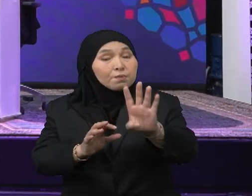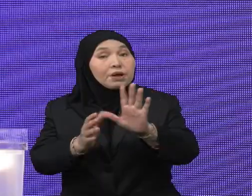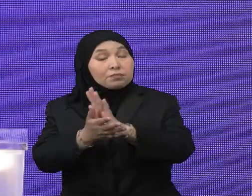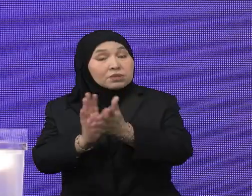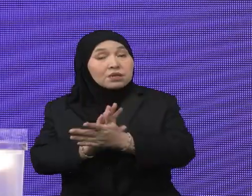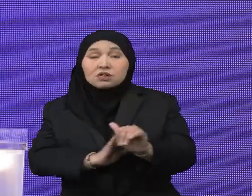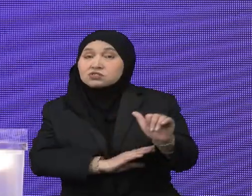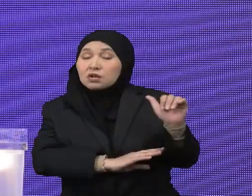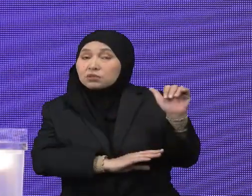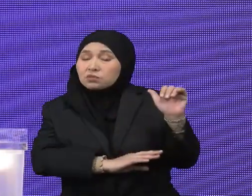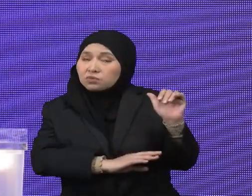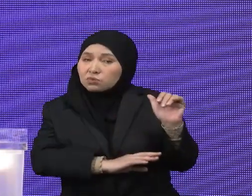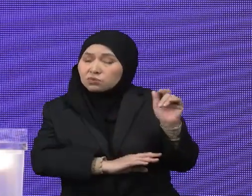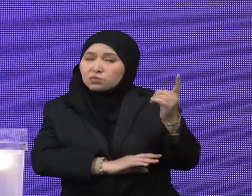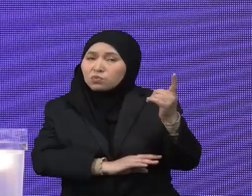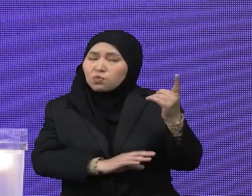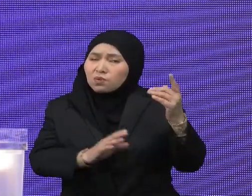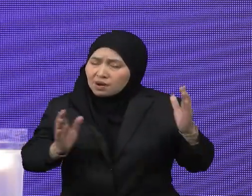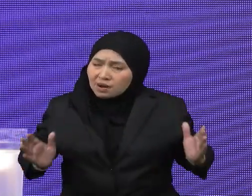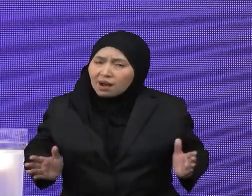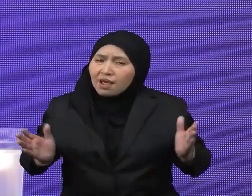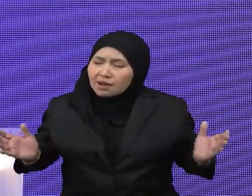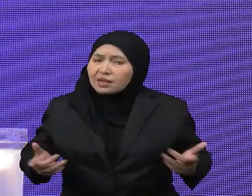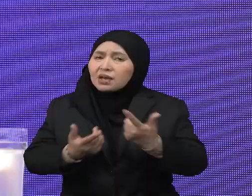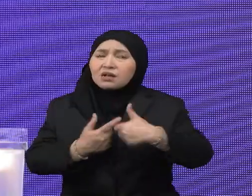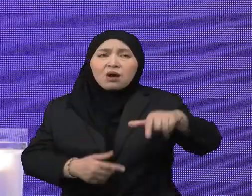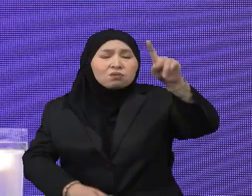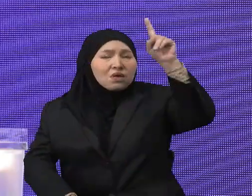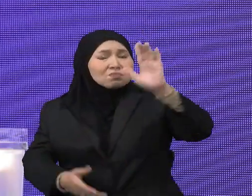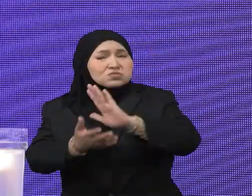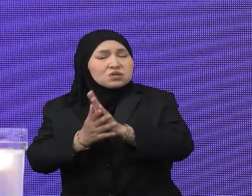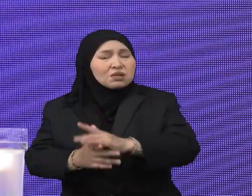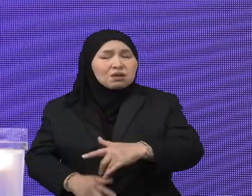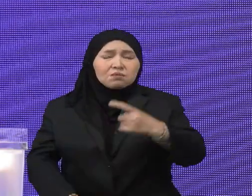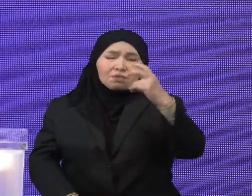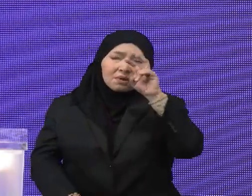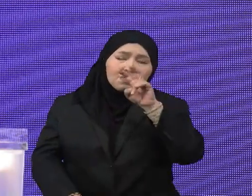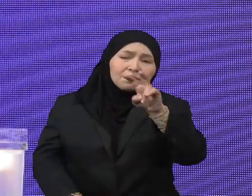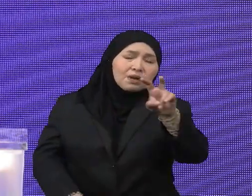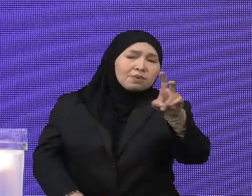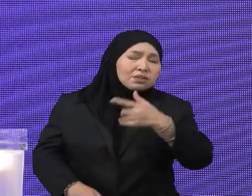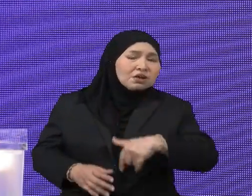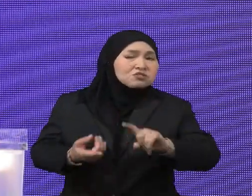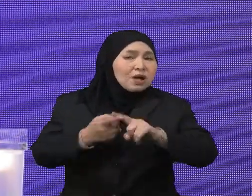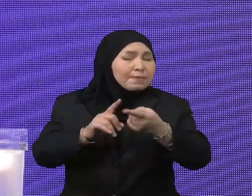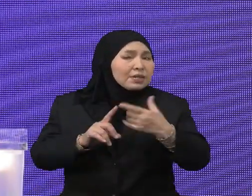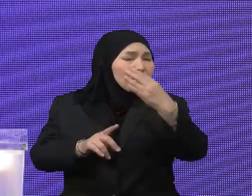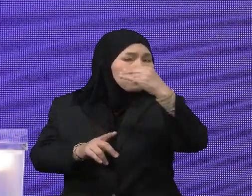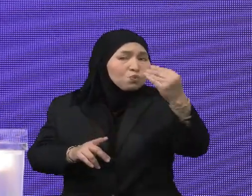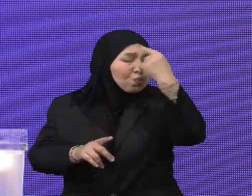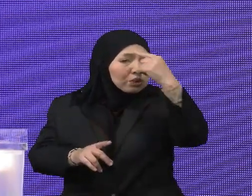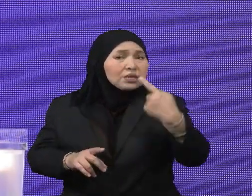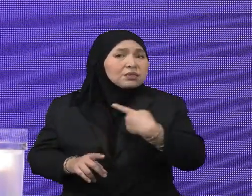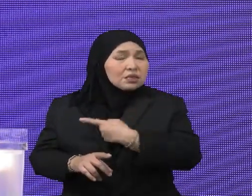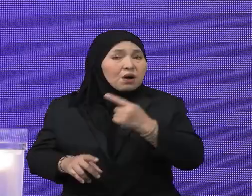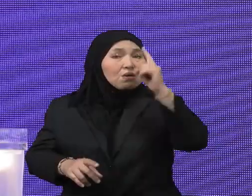satu galasan daripada Allah subhanahu wa ta'ala sebagai satu renungan Allah kepada para sahabat dan juga untuk kita bilamana